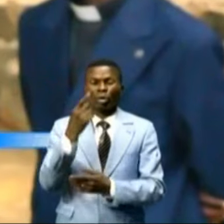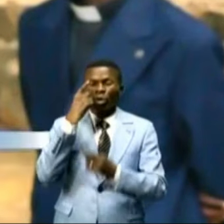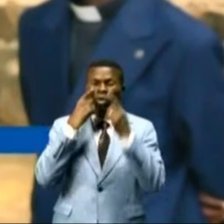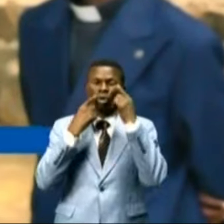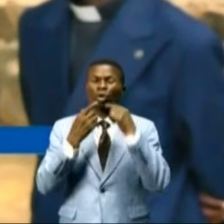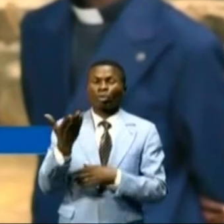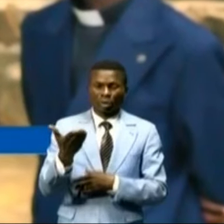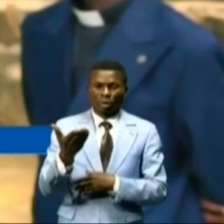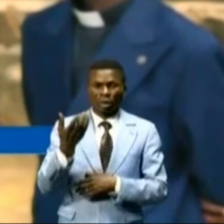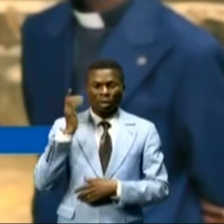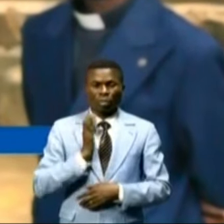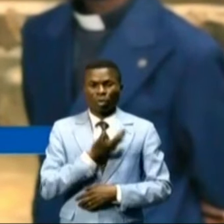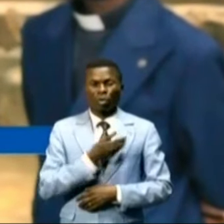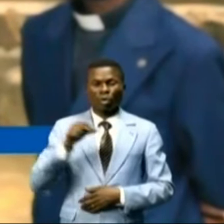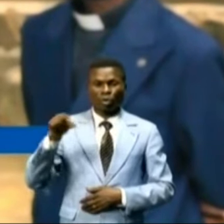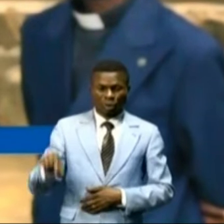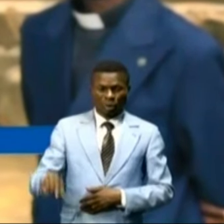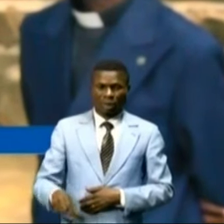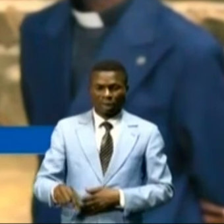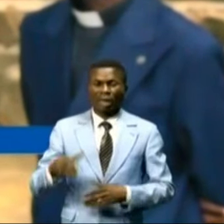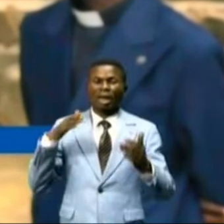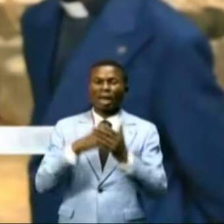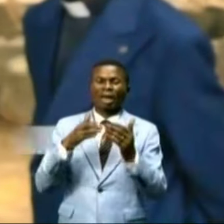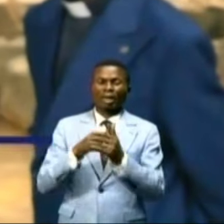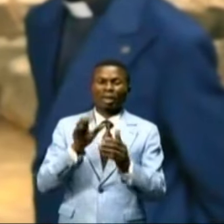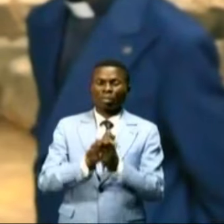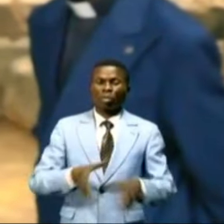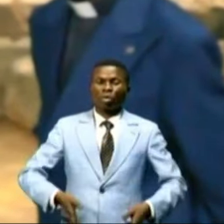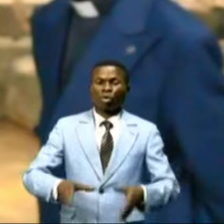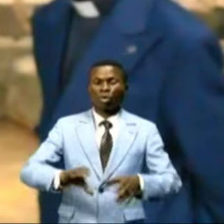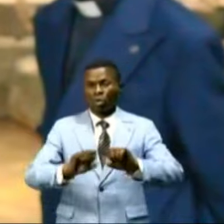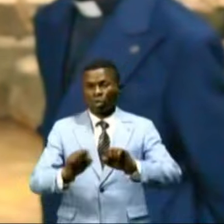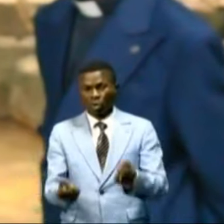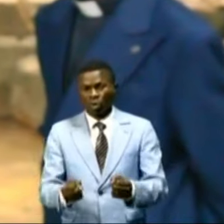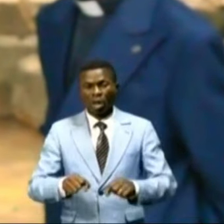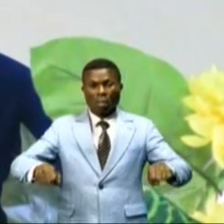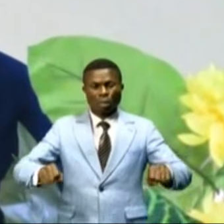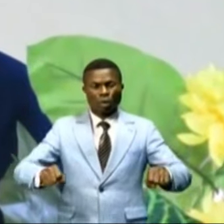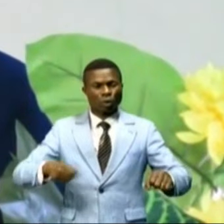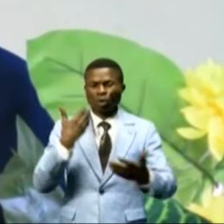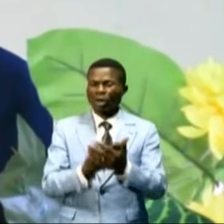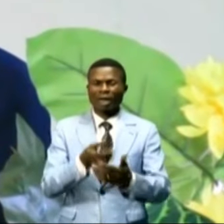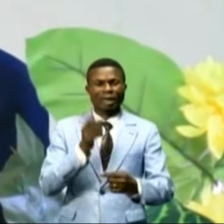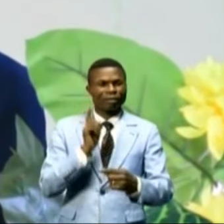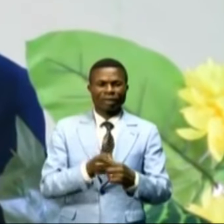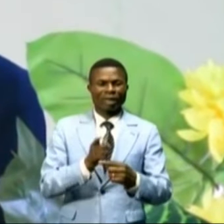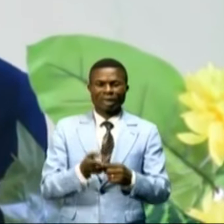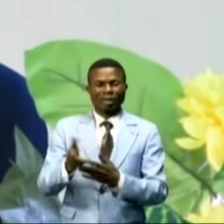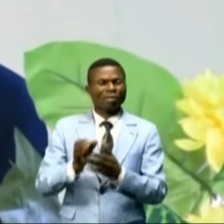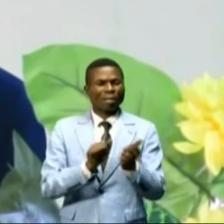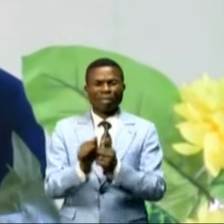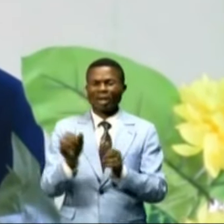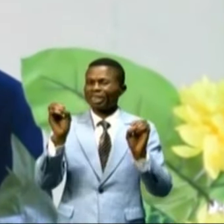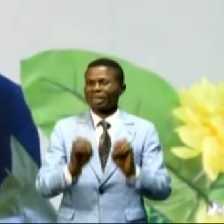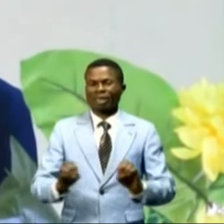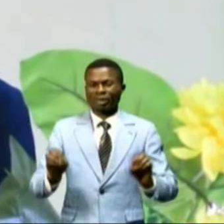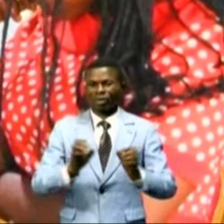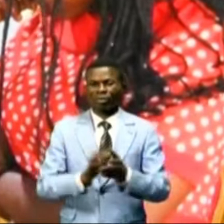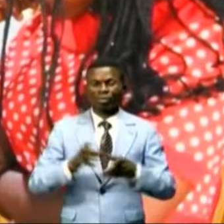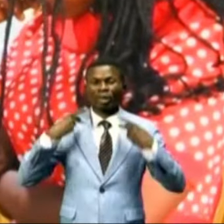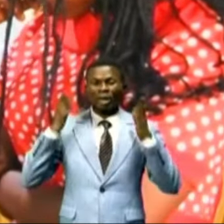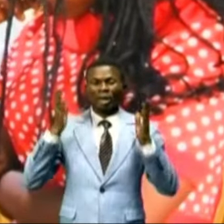notre quartier est menacé par les érosions. Donc même moto moi comme les responsables de l'église, le pasteur Jérémy